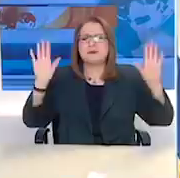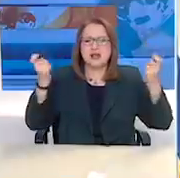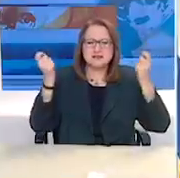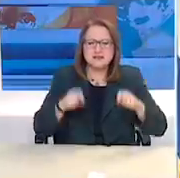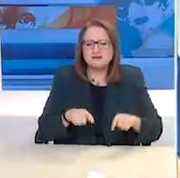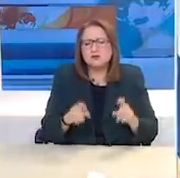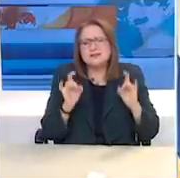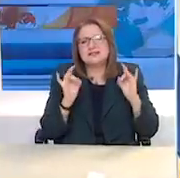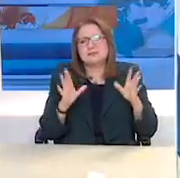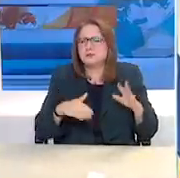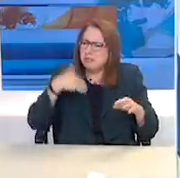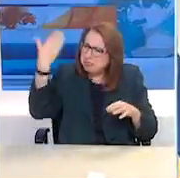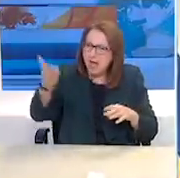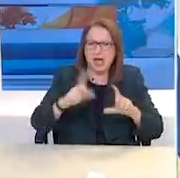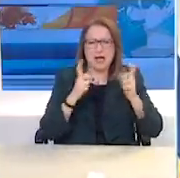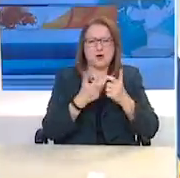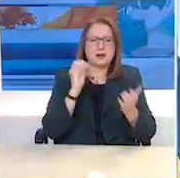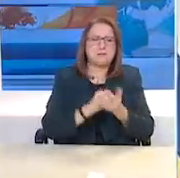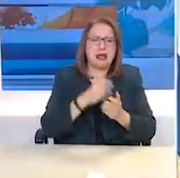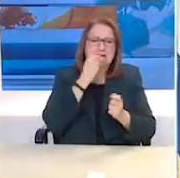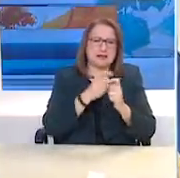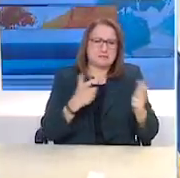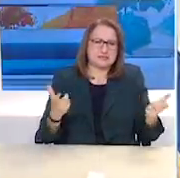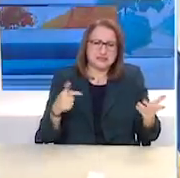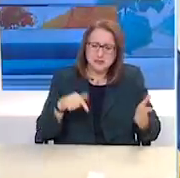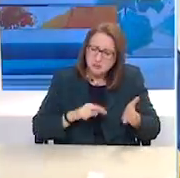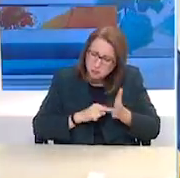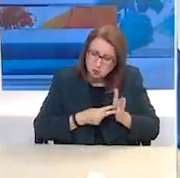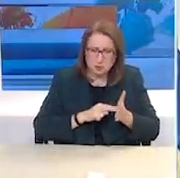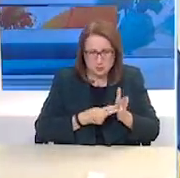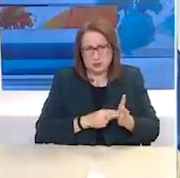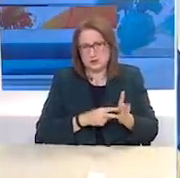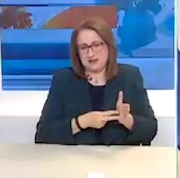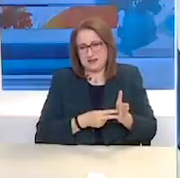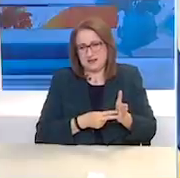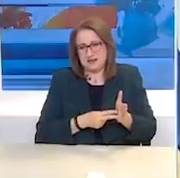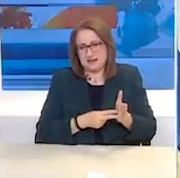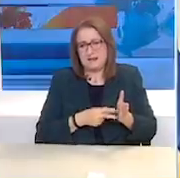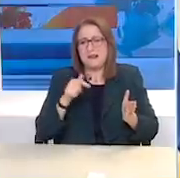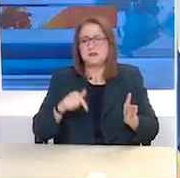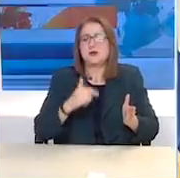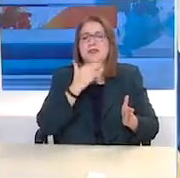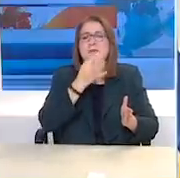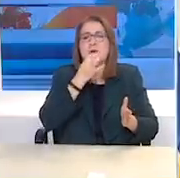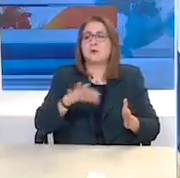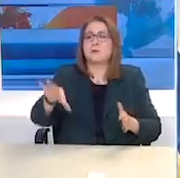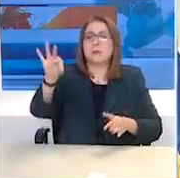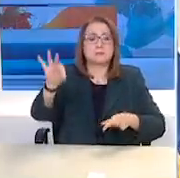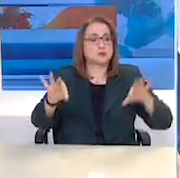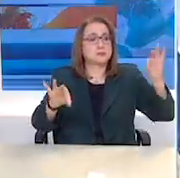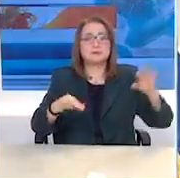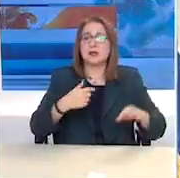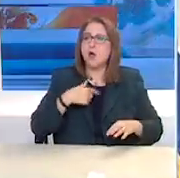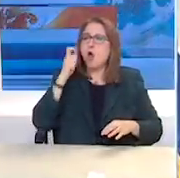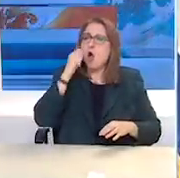γίνονται. Θέλει προσοχή. Τώρα, δεν μπορεί να πάρει περιπτωσιολογίες και να πει ότι εγώ έχω τον